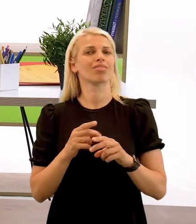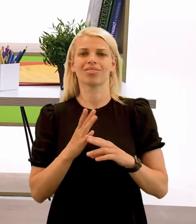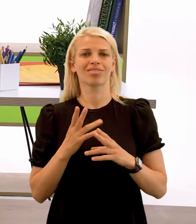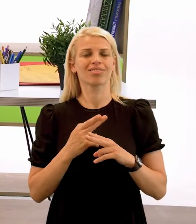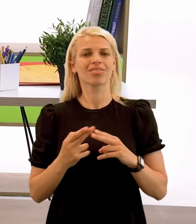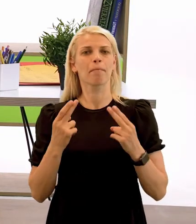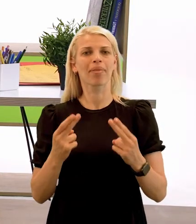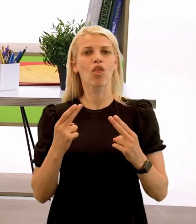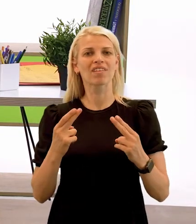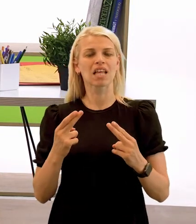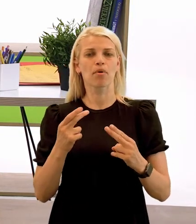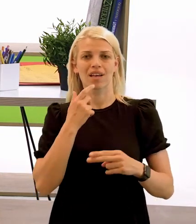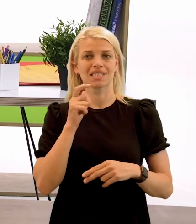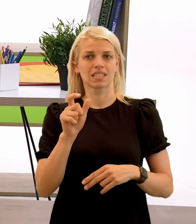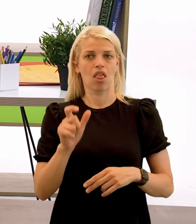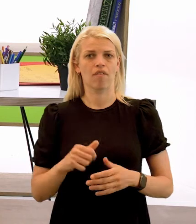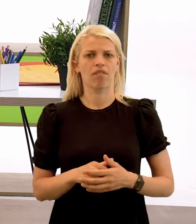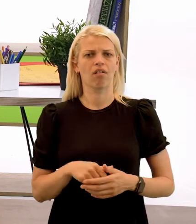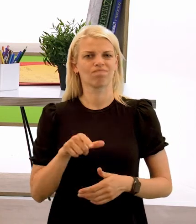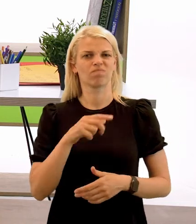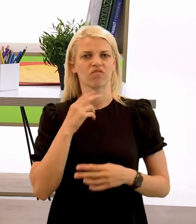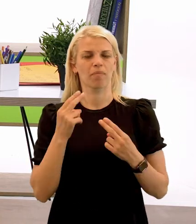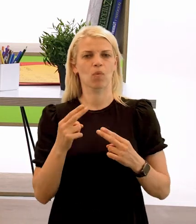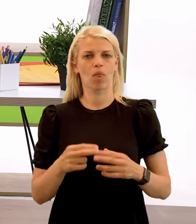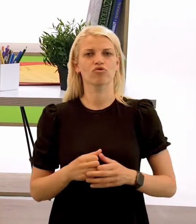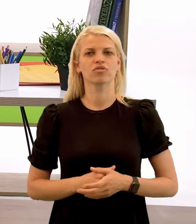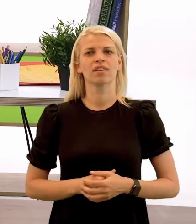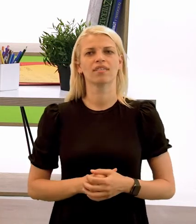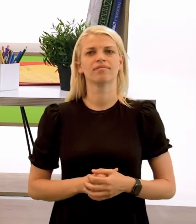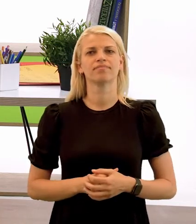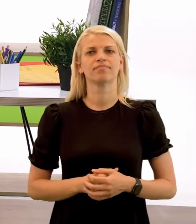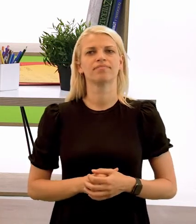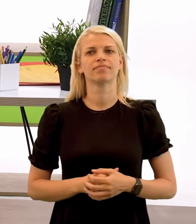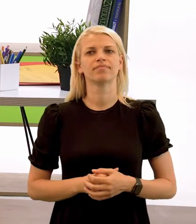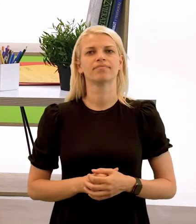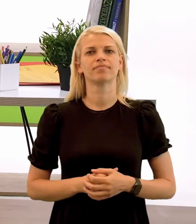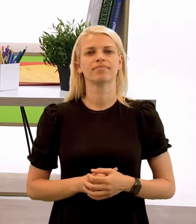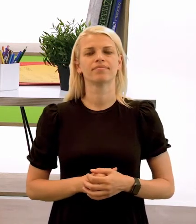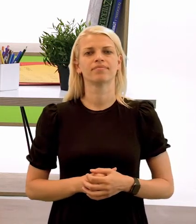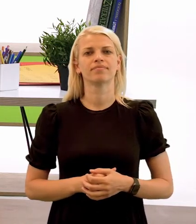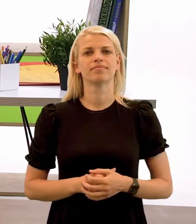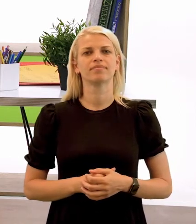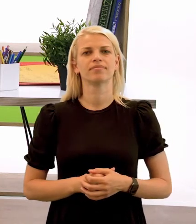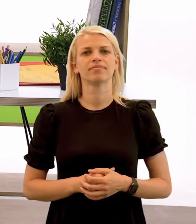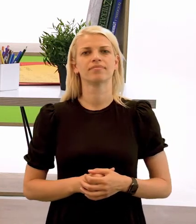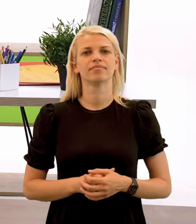neplnovýznamové slova. To si zapíšme, lebo je to veľmi dôležité. Sú